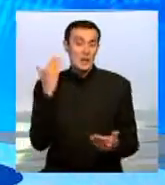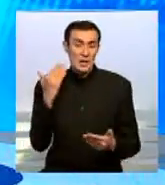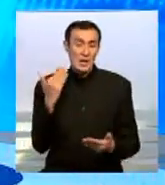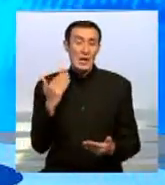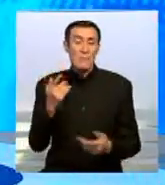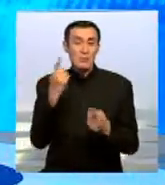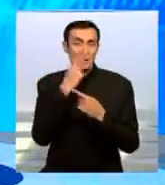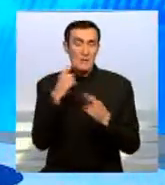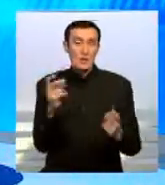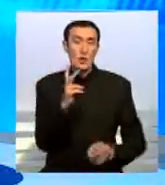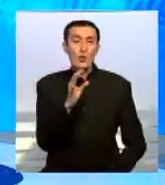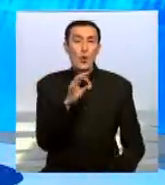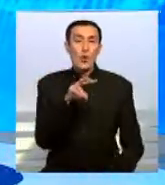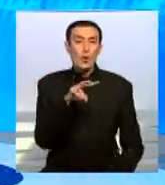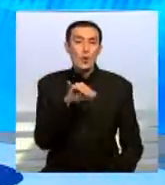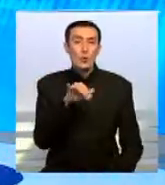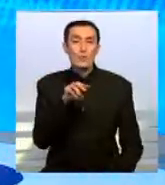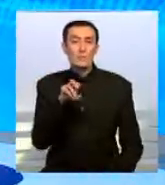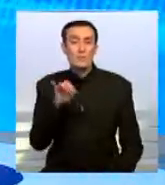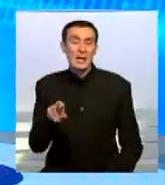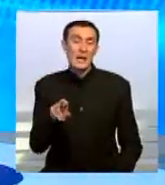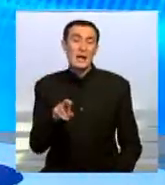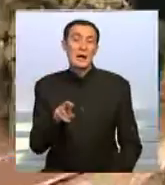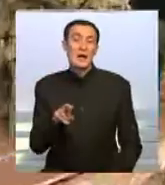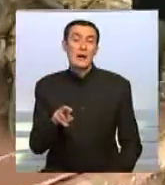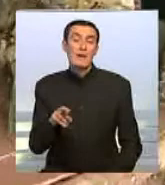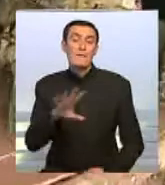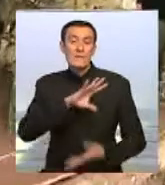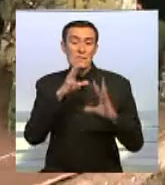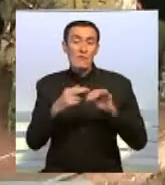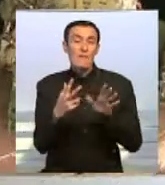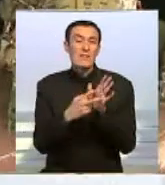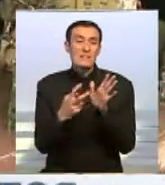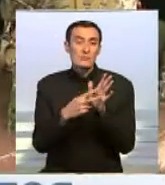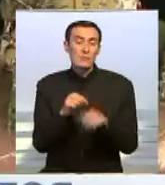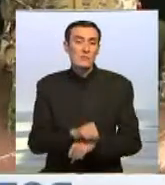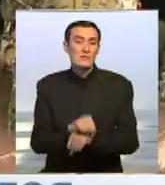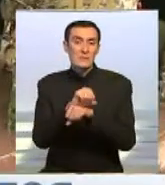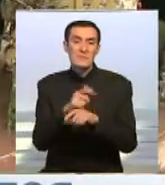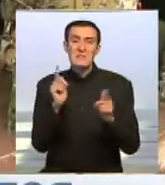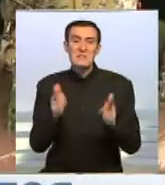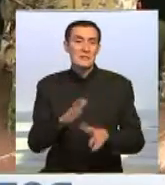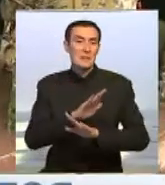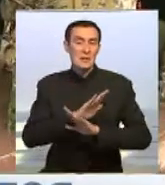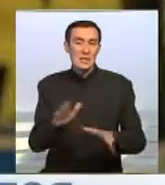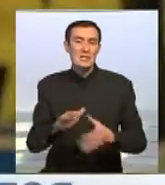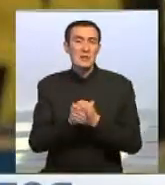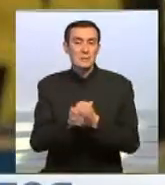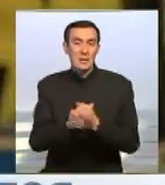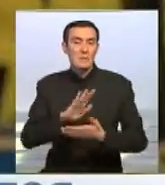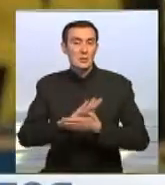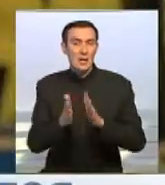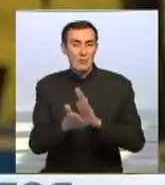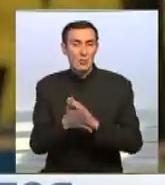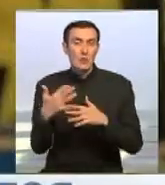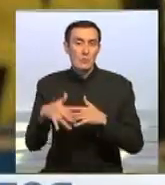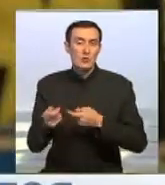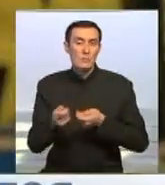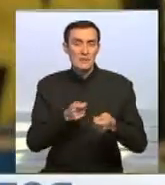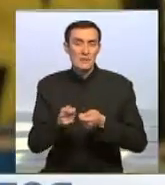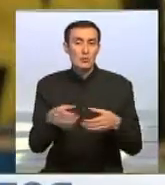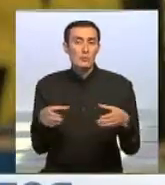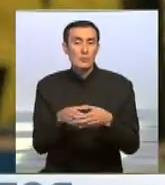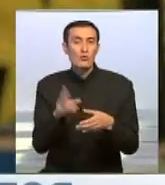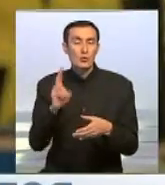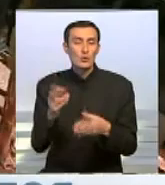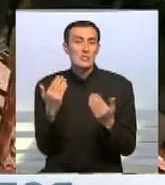заявлению колумбийского омбудсмена Карлоса Негроте, 800 повстанцев не присоединились к мирному соглашению между правительством и группировкой,